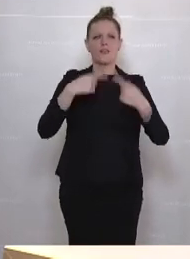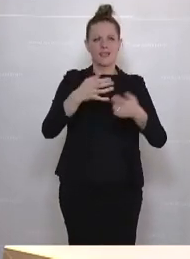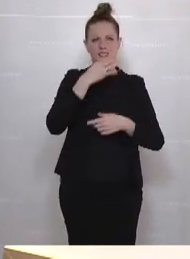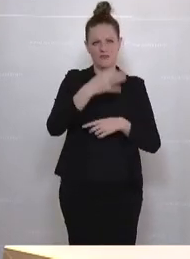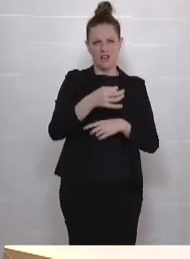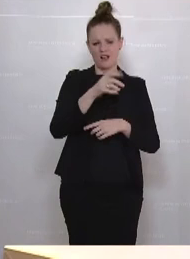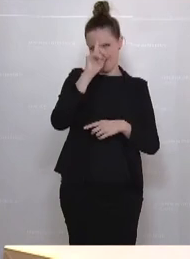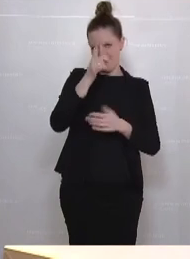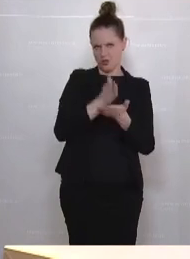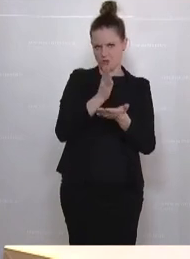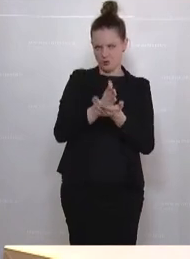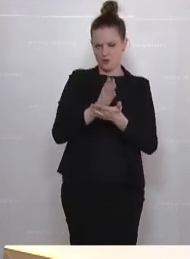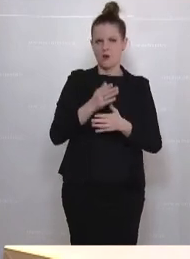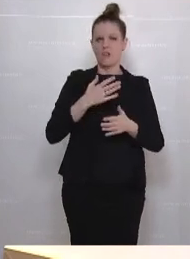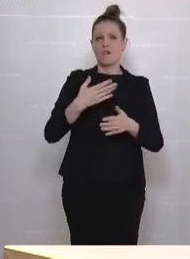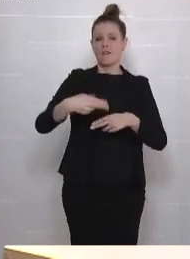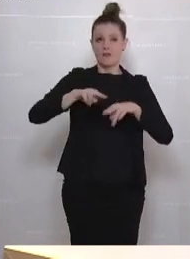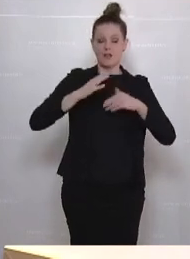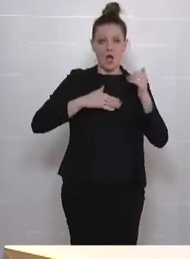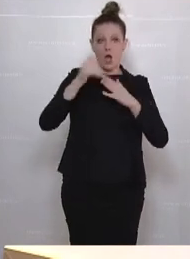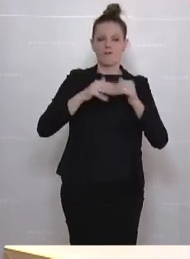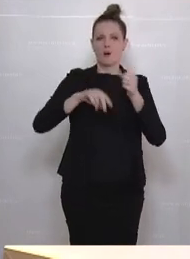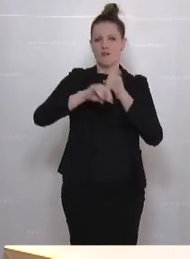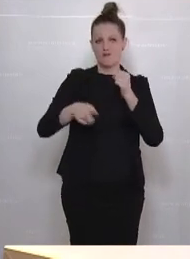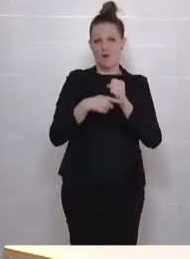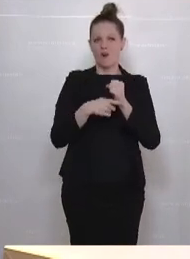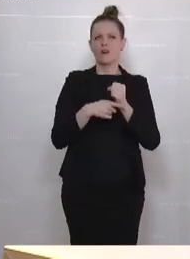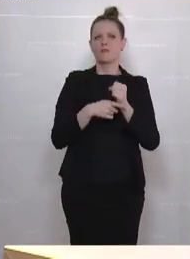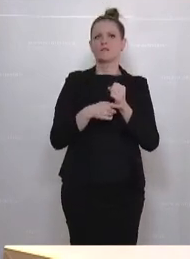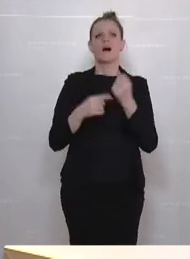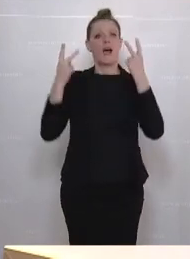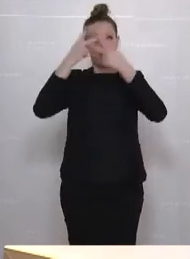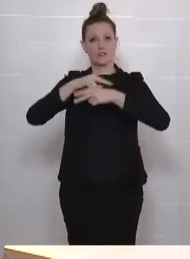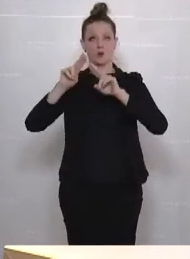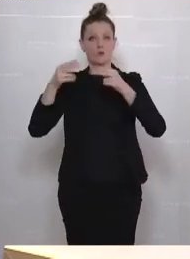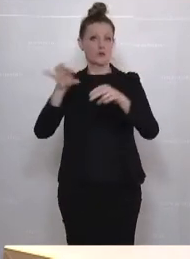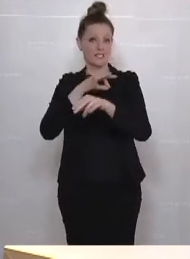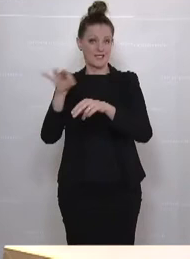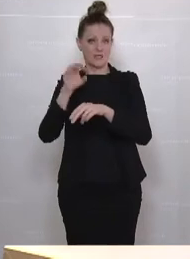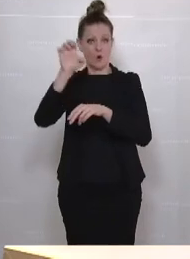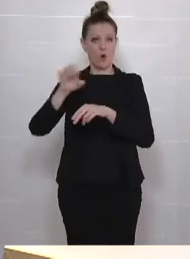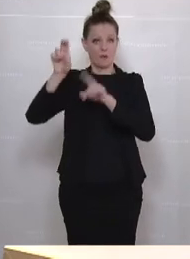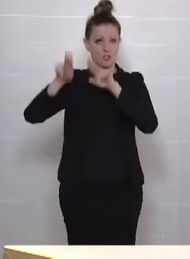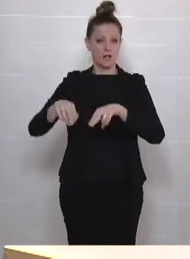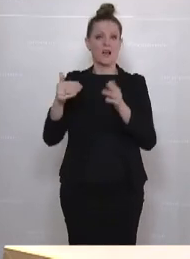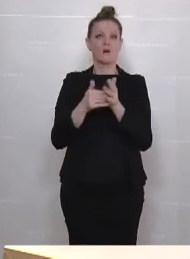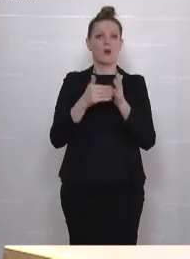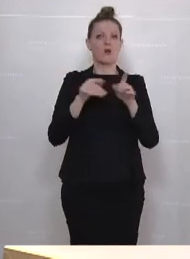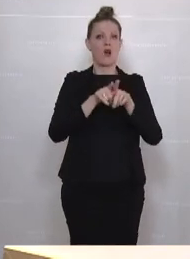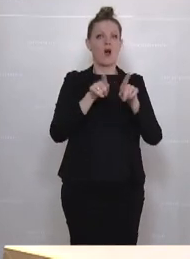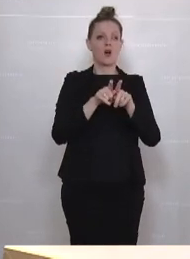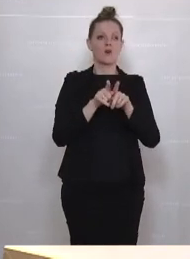wissen, braucht es für den Wiederaufbaufonds trotz der bereits erfolgten Zustimmung von Bundeskanzler Kurz im Europäischen Rat erst noch eine